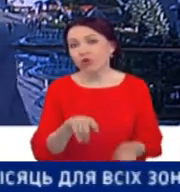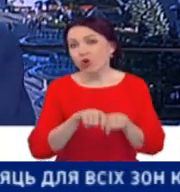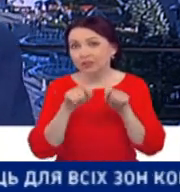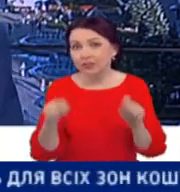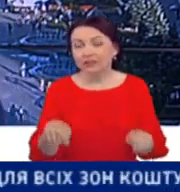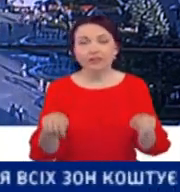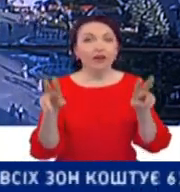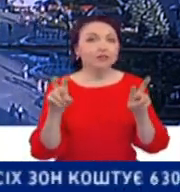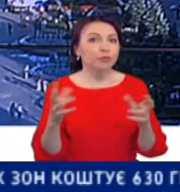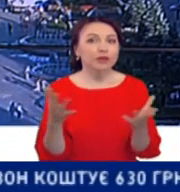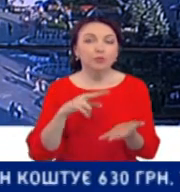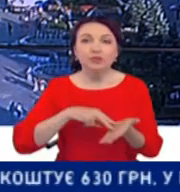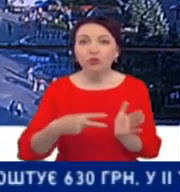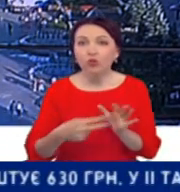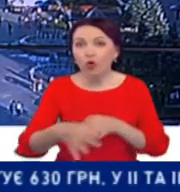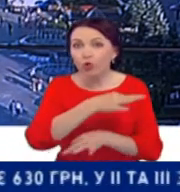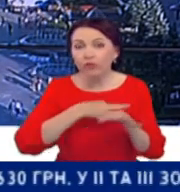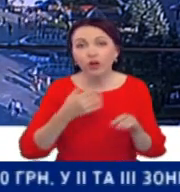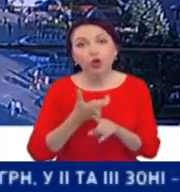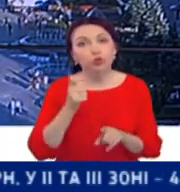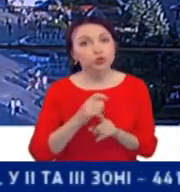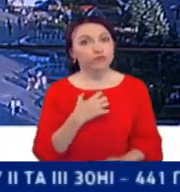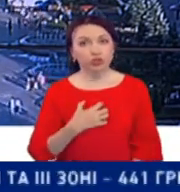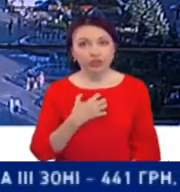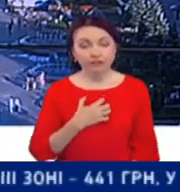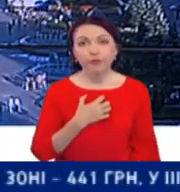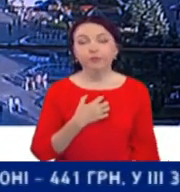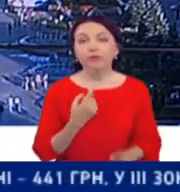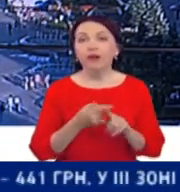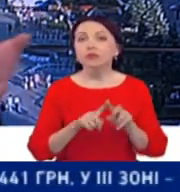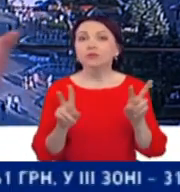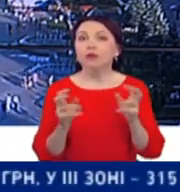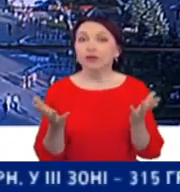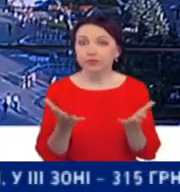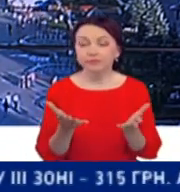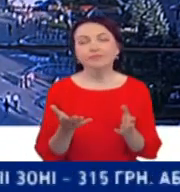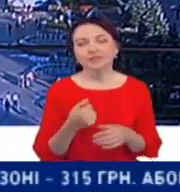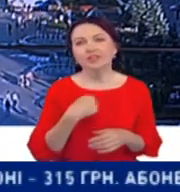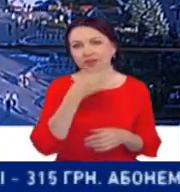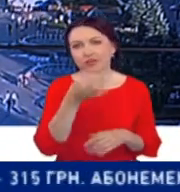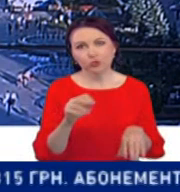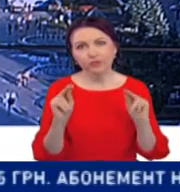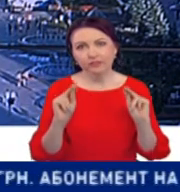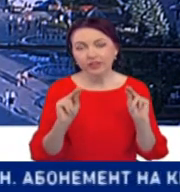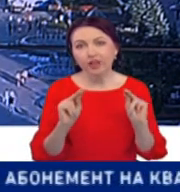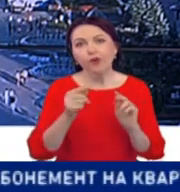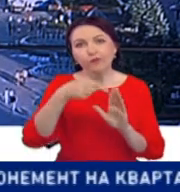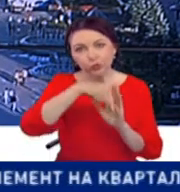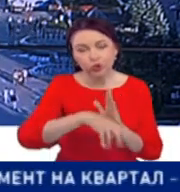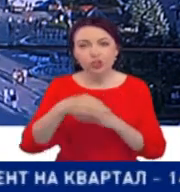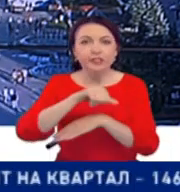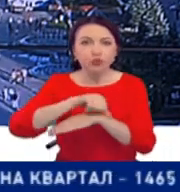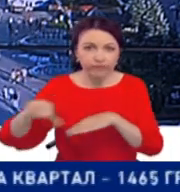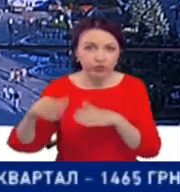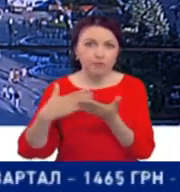Теми, які ми запланували обговорити, вони дуже важливі. Вони стосуються і, ну я давайте так скажу відверто, і внутрішньої, і зовнішньої